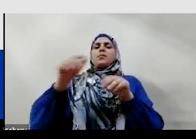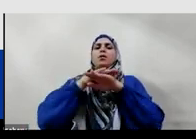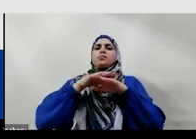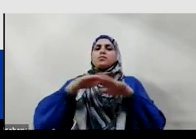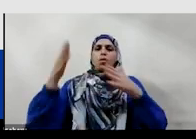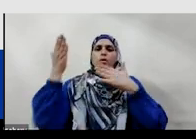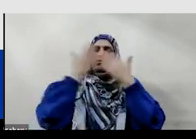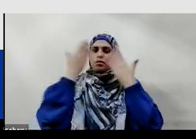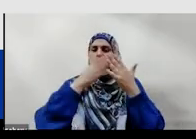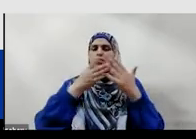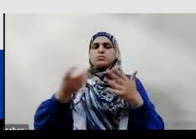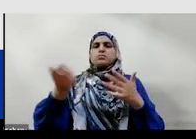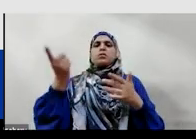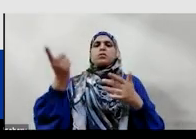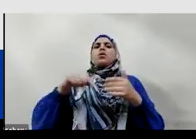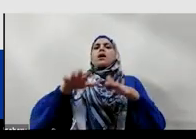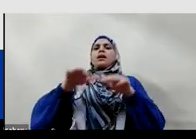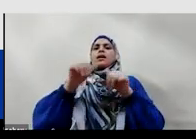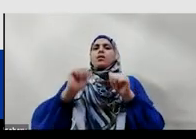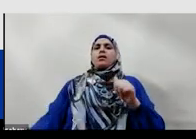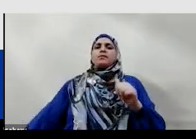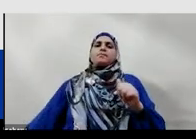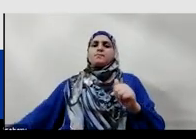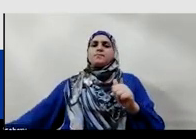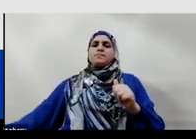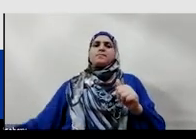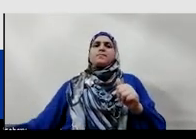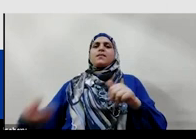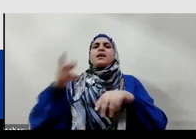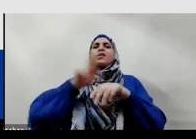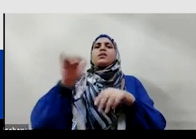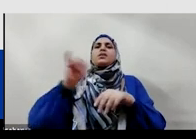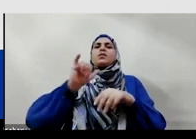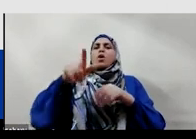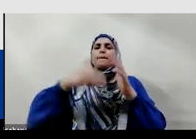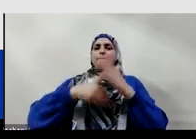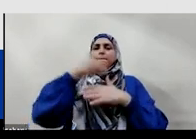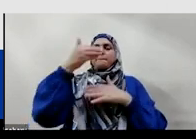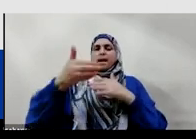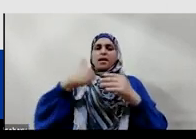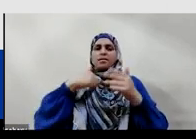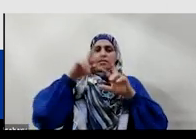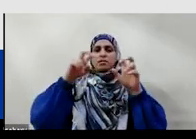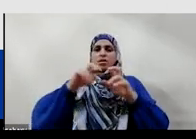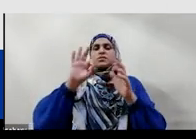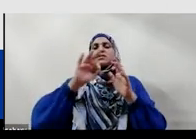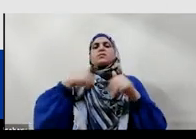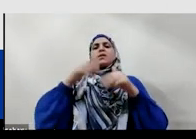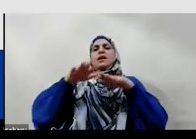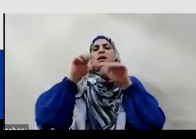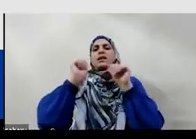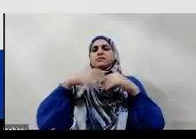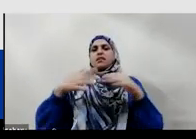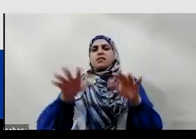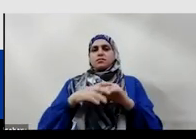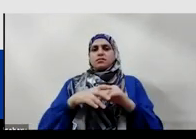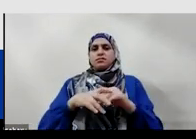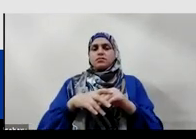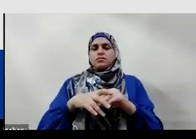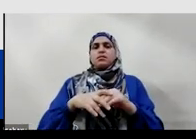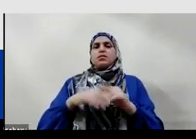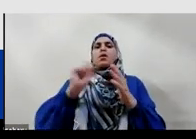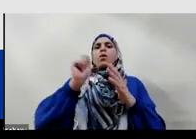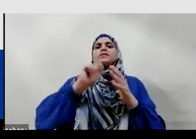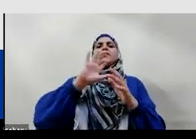هيكون اندر جرادويت لو بكالوريوس، اندر جرادويت لو اي حاجه بعد البكالوريوس هتبقى جرادويت. اوكي، وبكتب كل المعلومات الخاصه